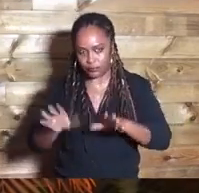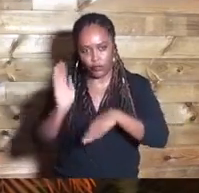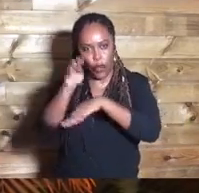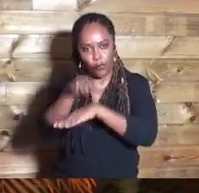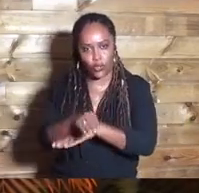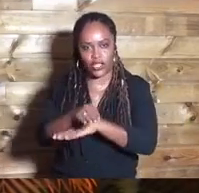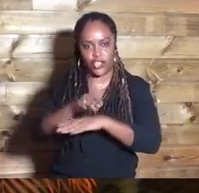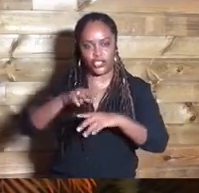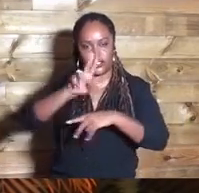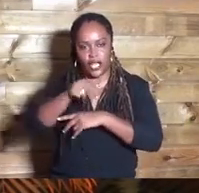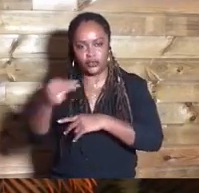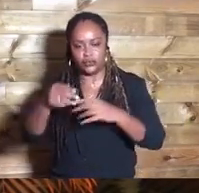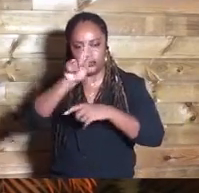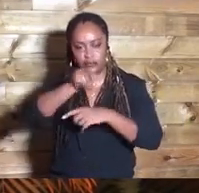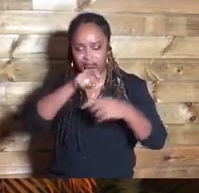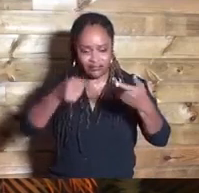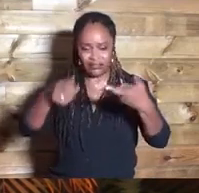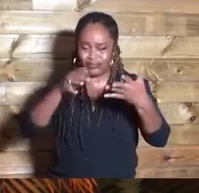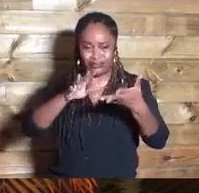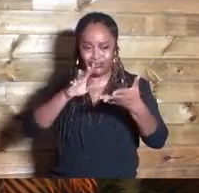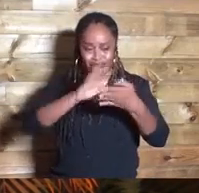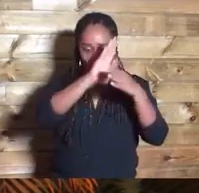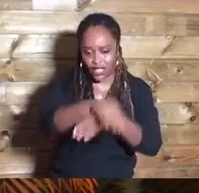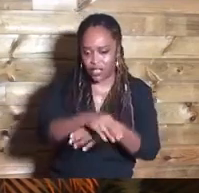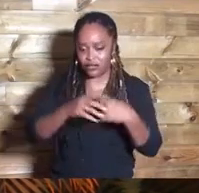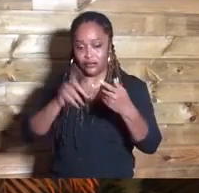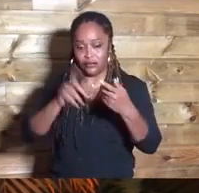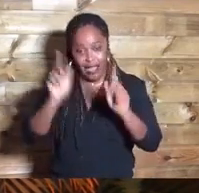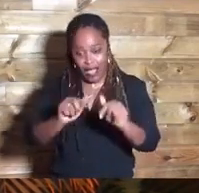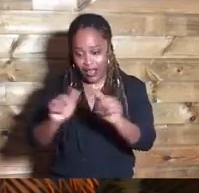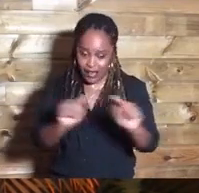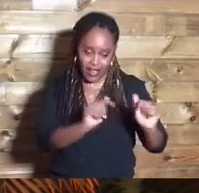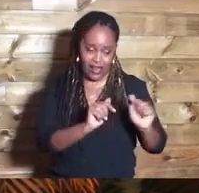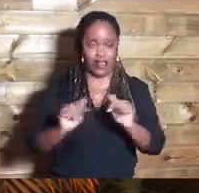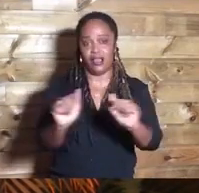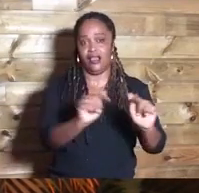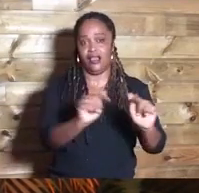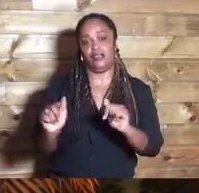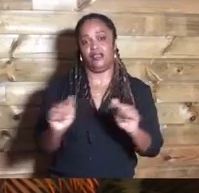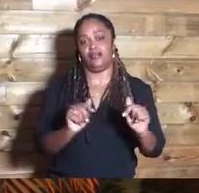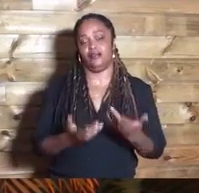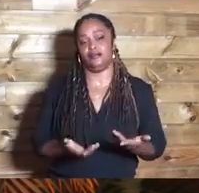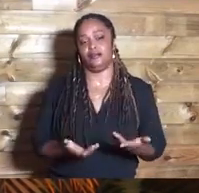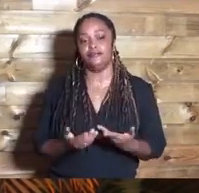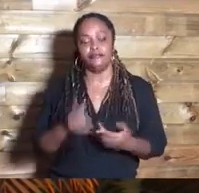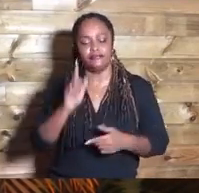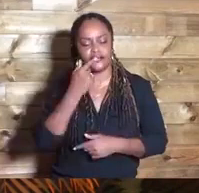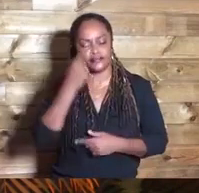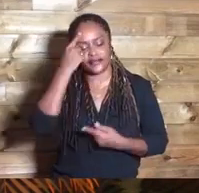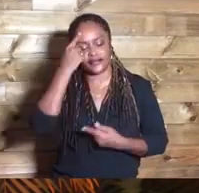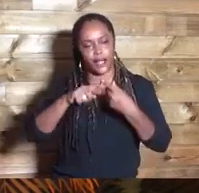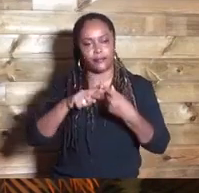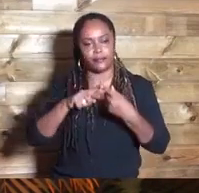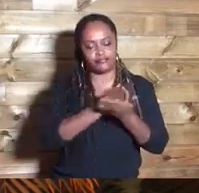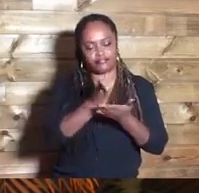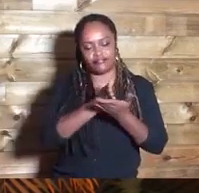Nous avons les lettres qui n'ont pas qu'être plantes ou pas qu'être fleurs, nous capter d'eau toutes aussi. Parce que nous pas savent qu'à ça y est. Nous capter les de biodiversité. Nous